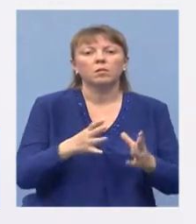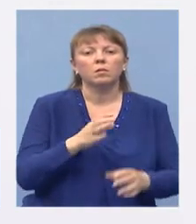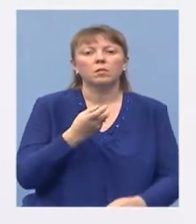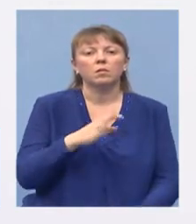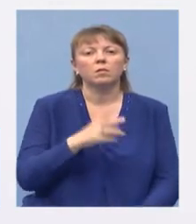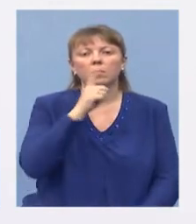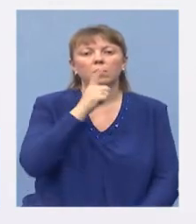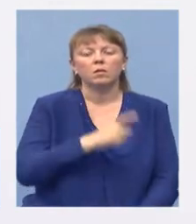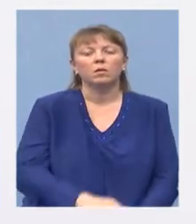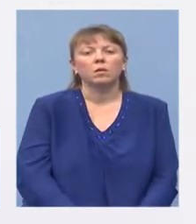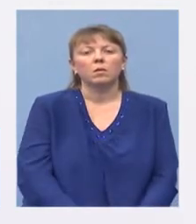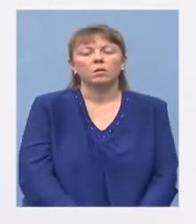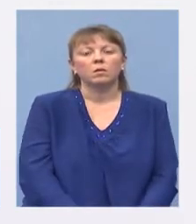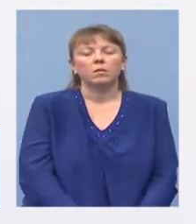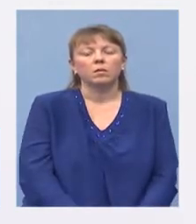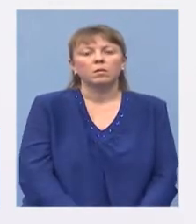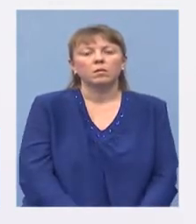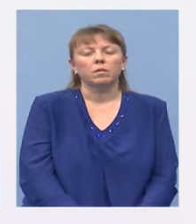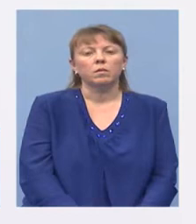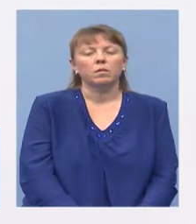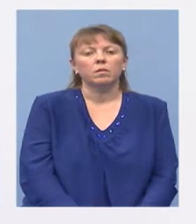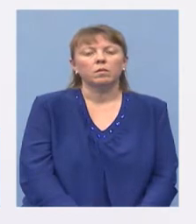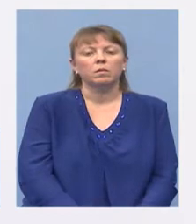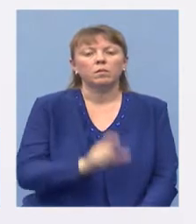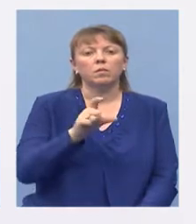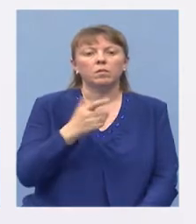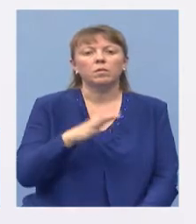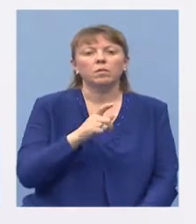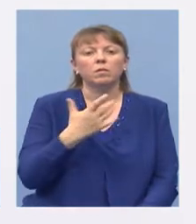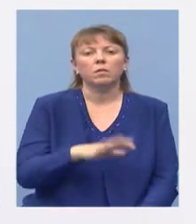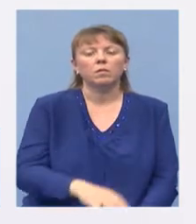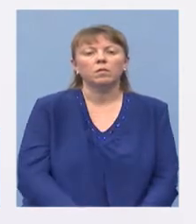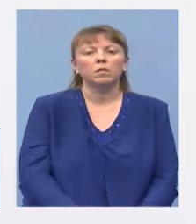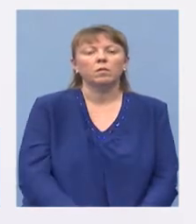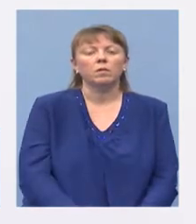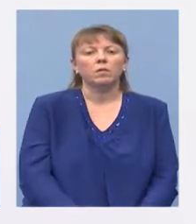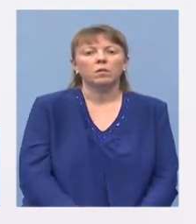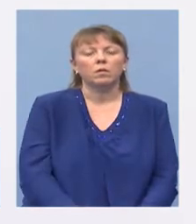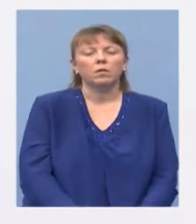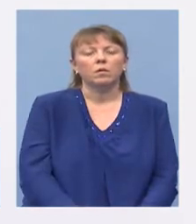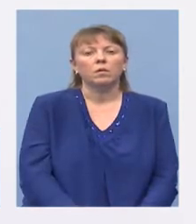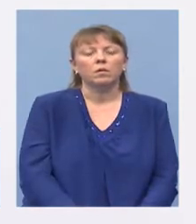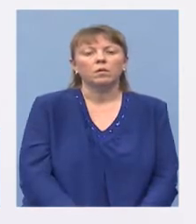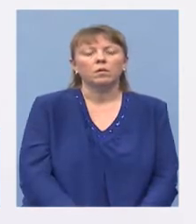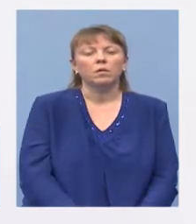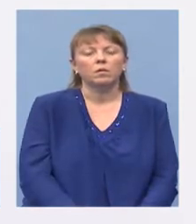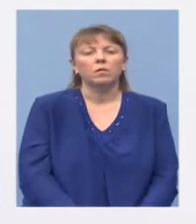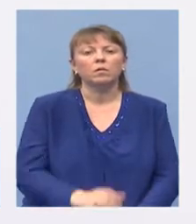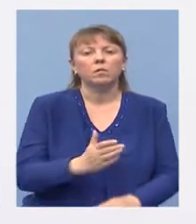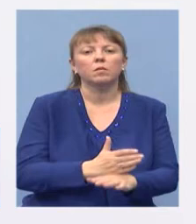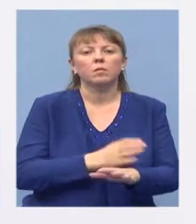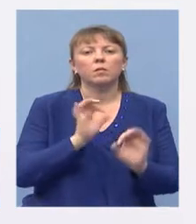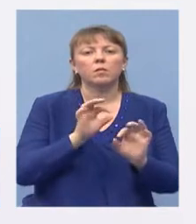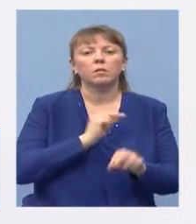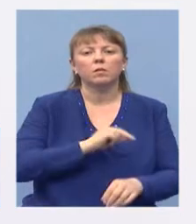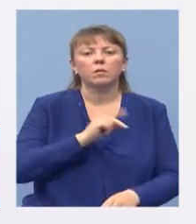предприятии или в малом предприятии, нам не имеет значения. У нас есть люди уже, коллеги, которые готовы к этому, то есть проводим максимально разъяснительную работу. Ну и